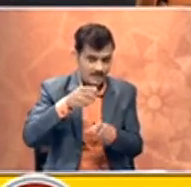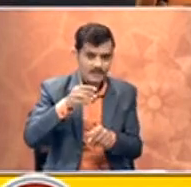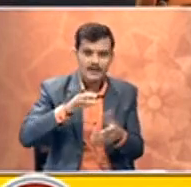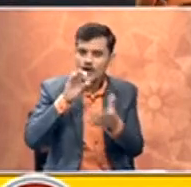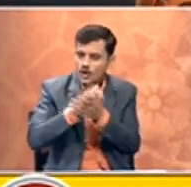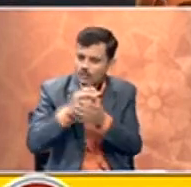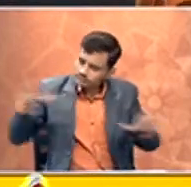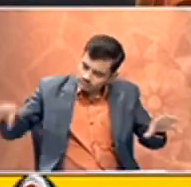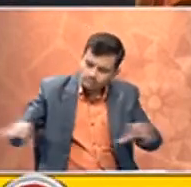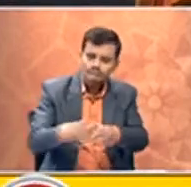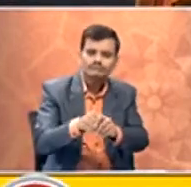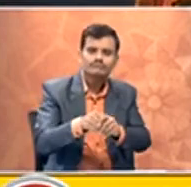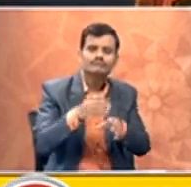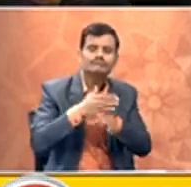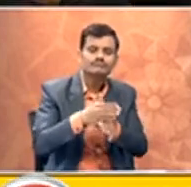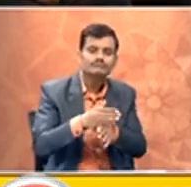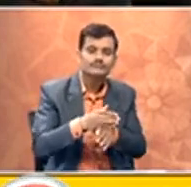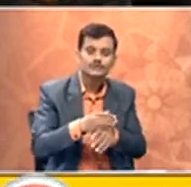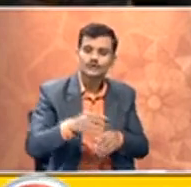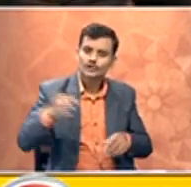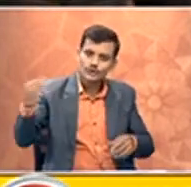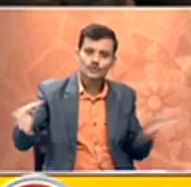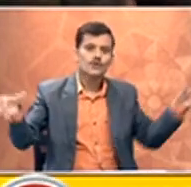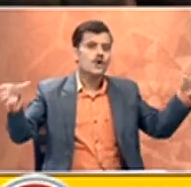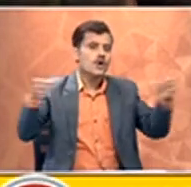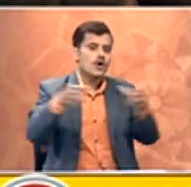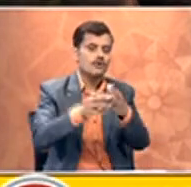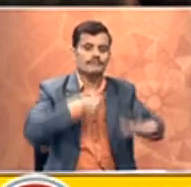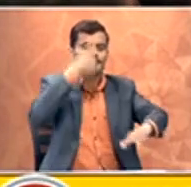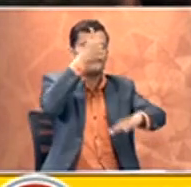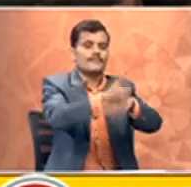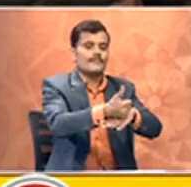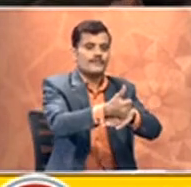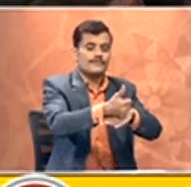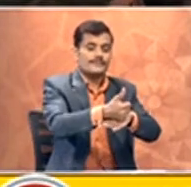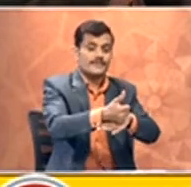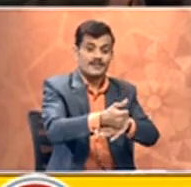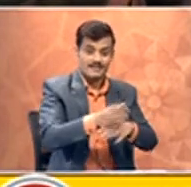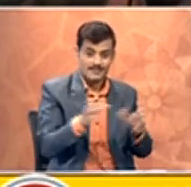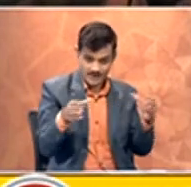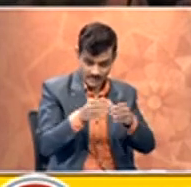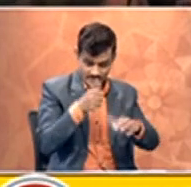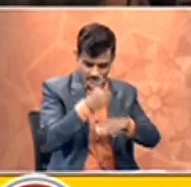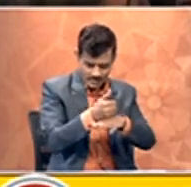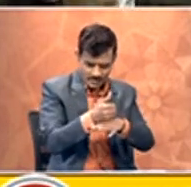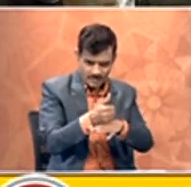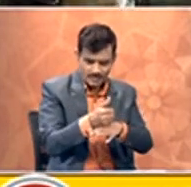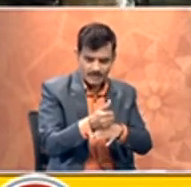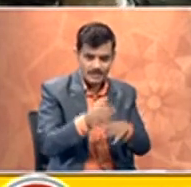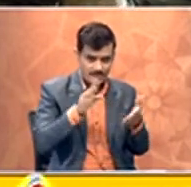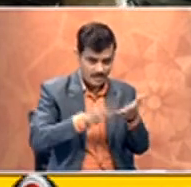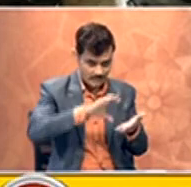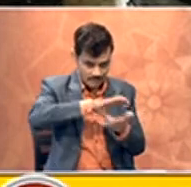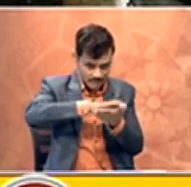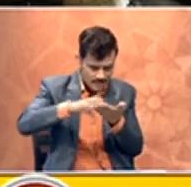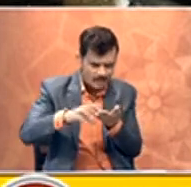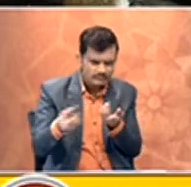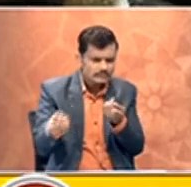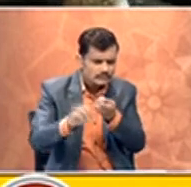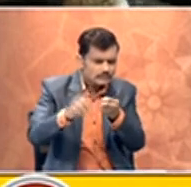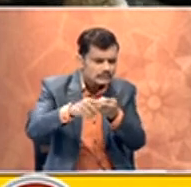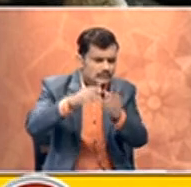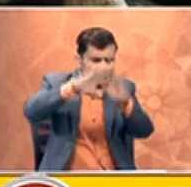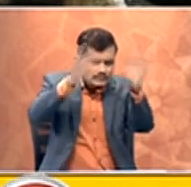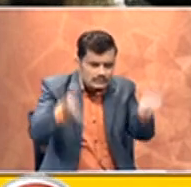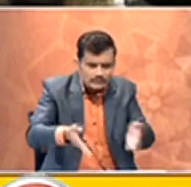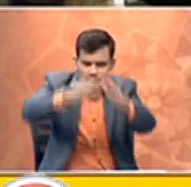के साथ मिलकर एक एसोसिएशन की स्थापना की और इसके जरिए मेघालय की अनजान गुफाओं के